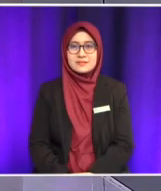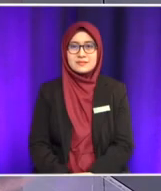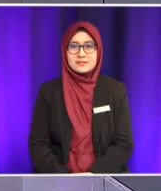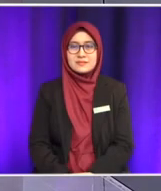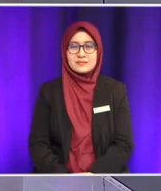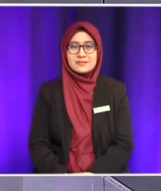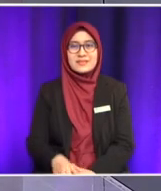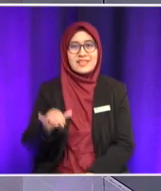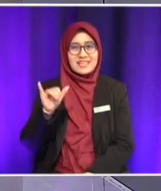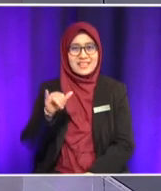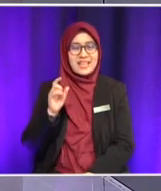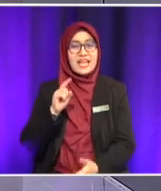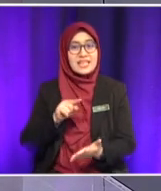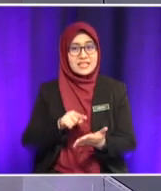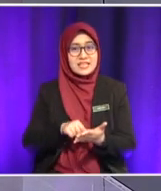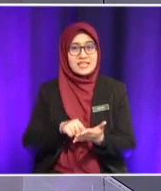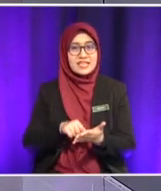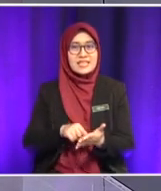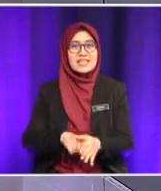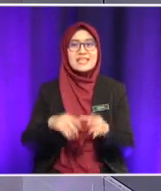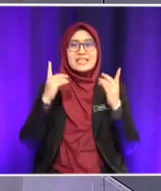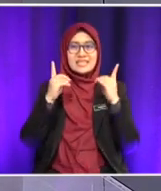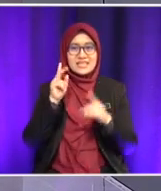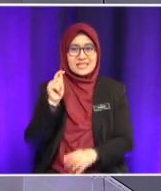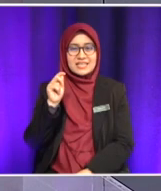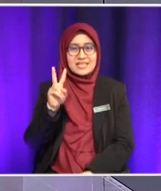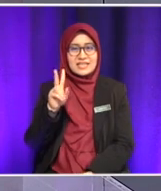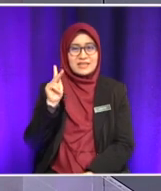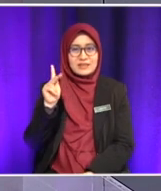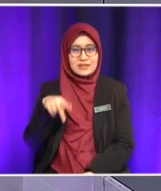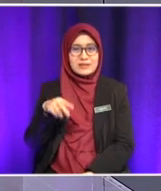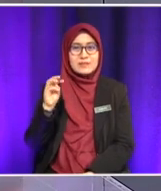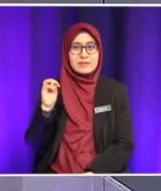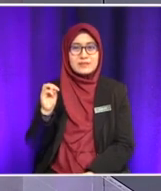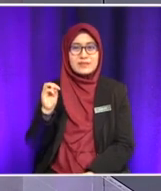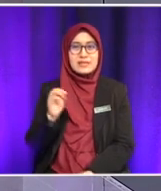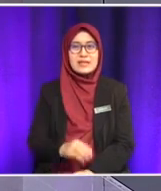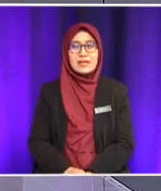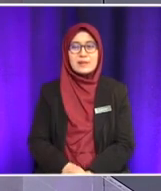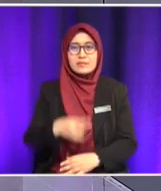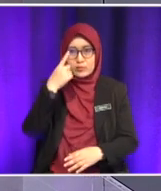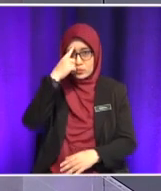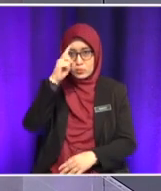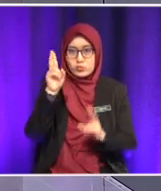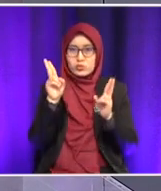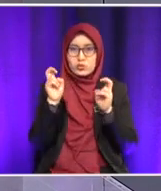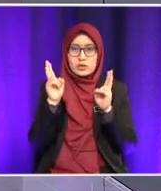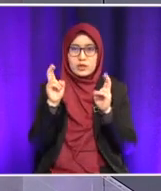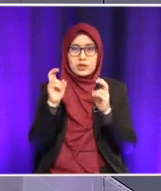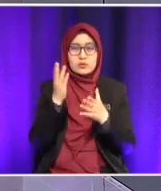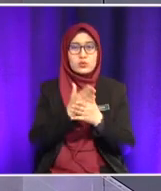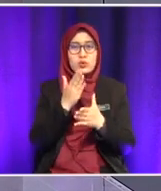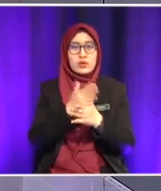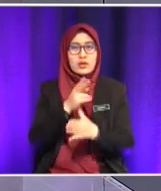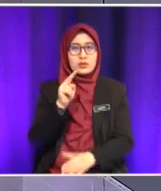ya ini slot menengah rendah untuk mata pelajaran pendidikan kesehatan tingkatan 2 topik kita pada hari ini gangguan